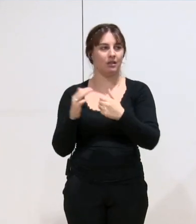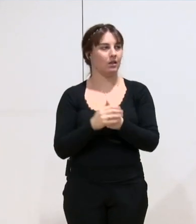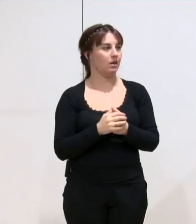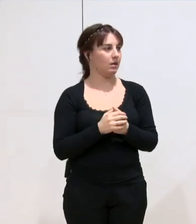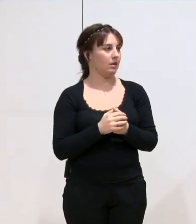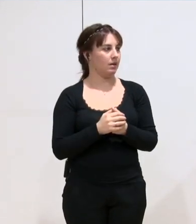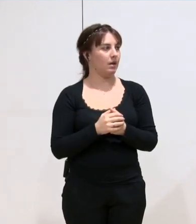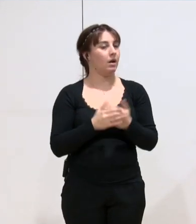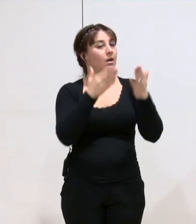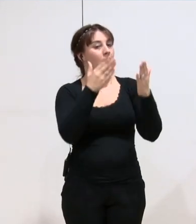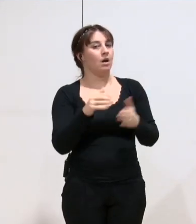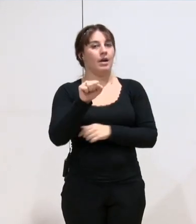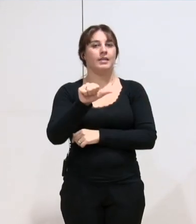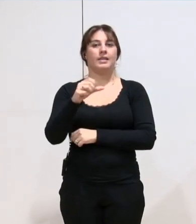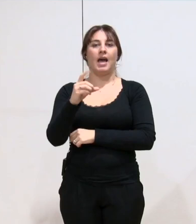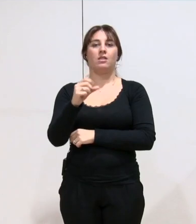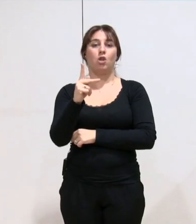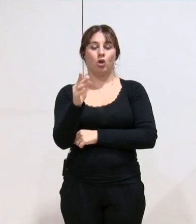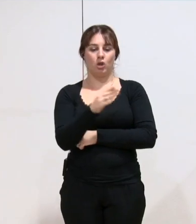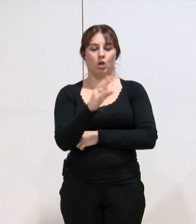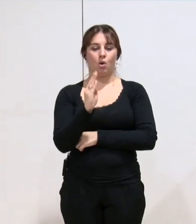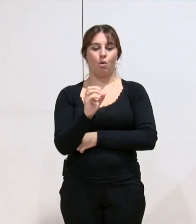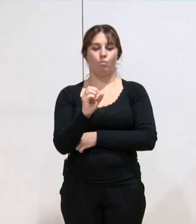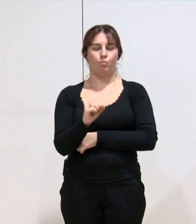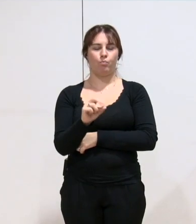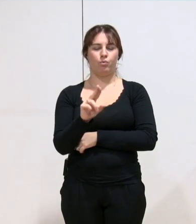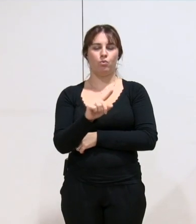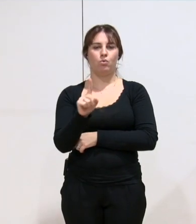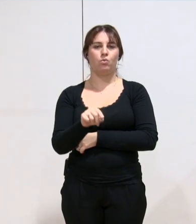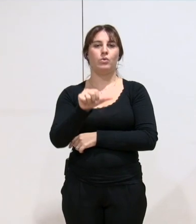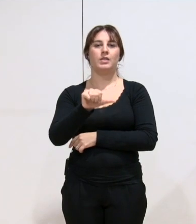Sadok Bouzaïen sur la partie événements cyclistes.